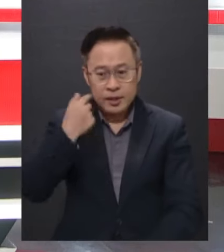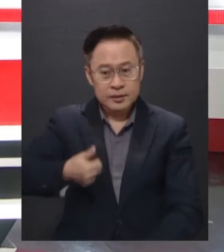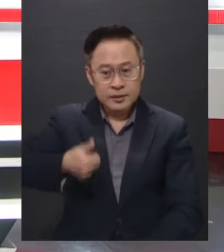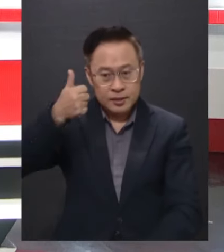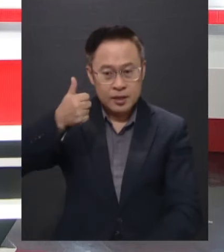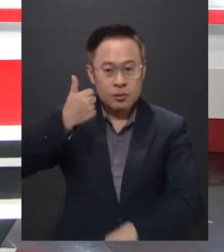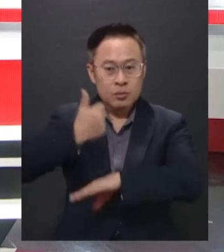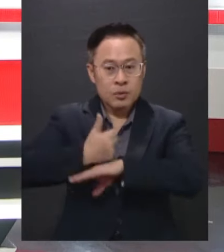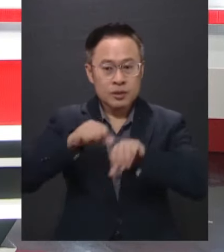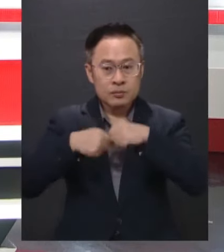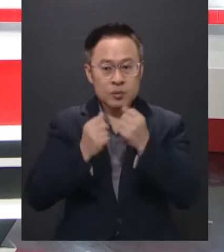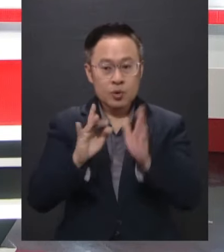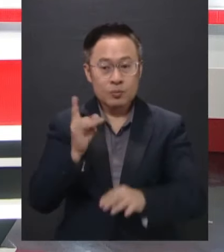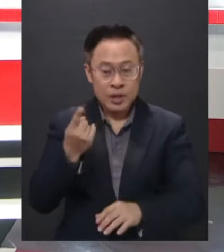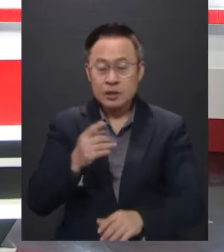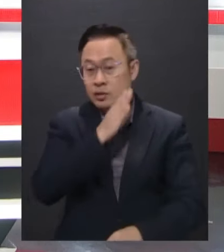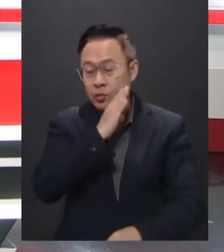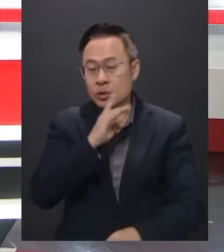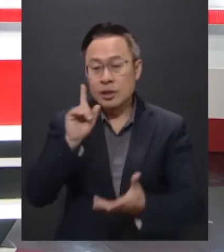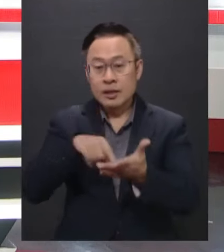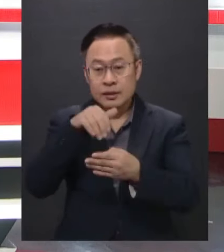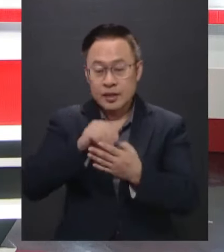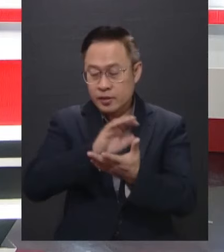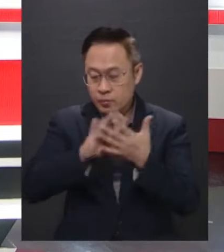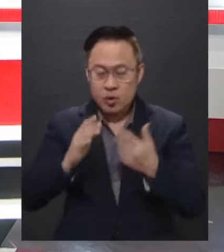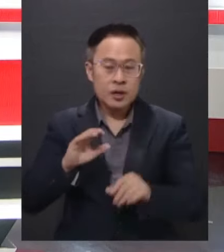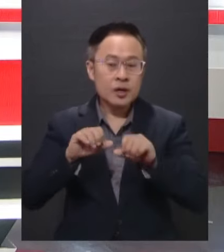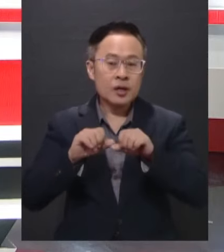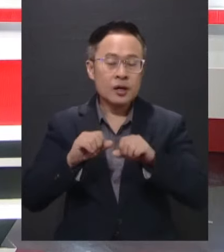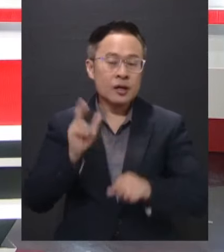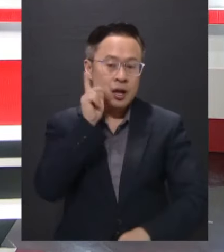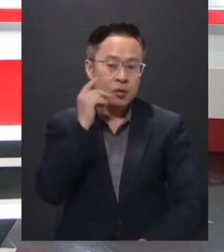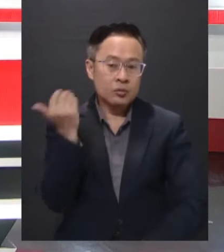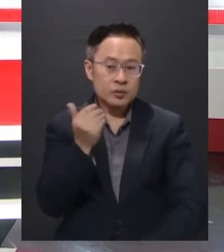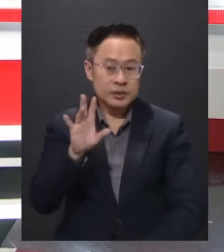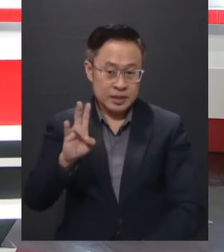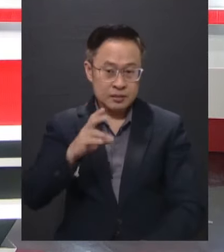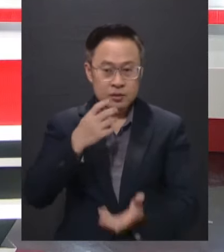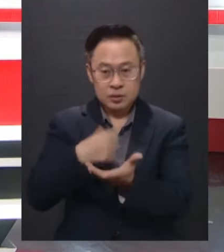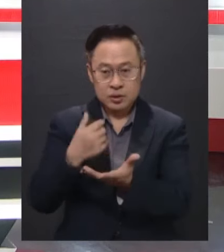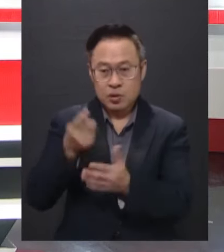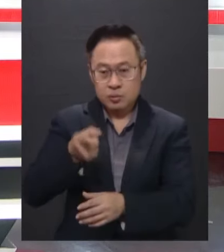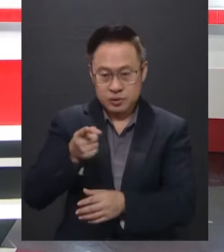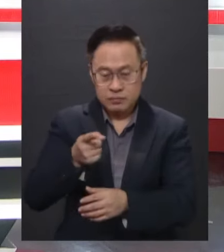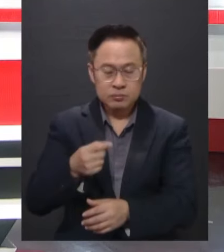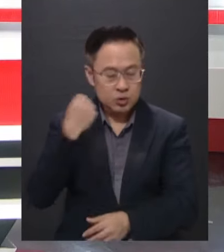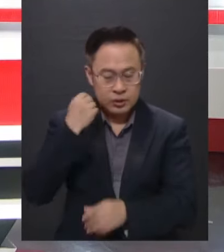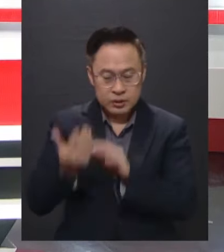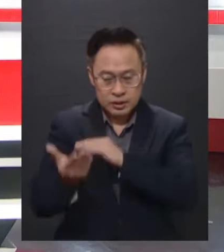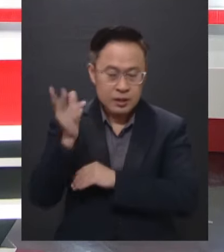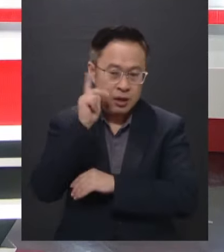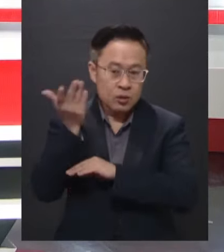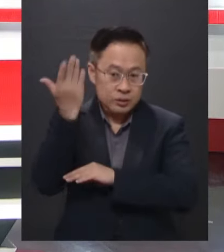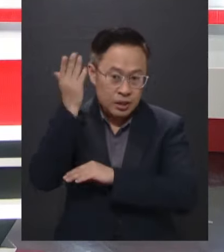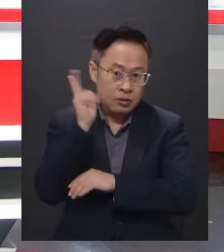ราบกันนะคะยังไงเดี๋ยวกสนามข่าวเช้าของเราก็จะคอยอัปเดตเรื่องราวนี้รวมไปถึงทีสปอร์ต7ของเราในทุกๆรายการทั้งช่วงเช้าช่วงเย็นกันด้วยนะ